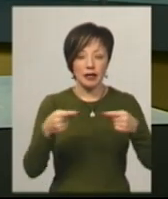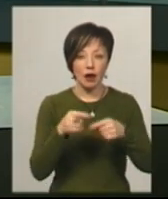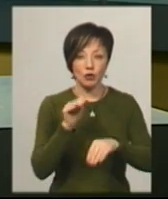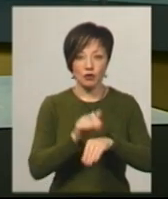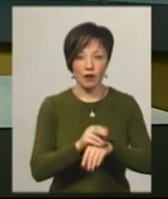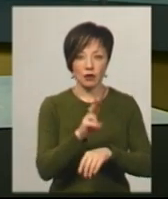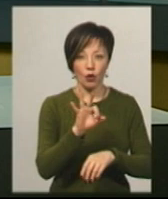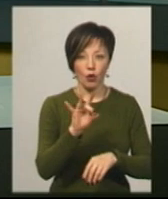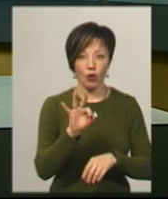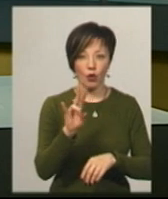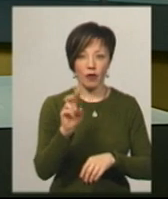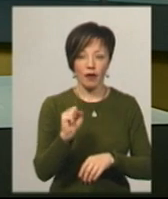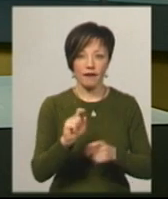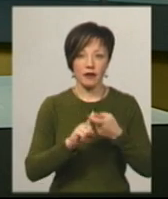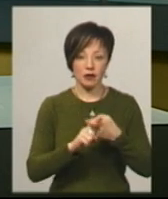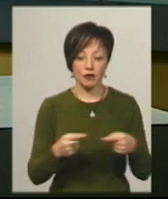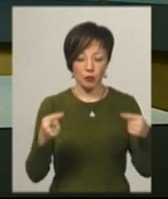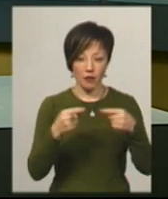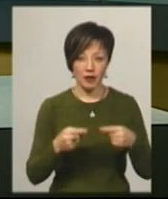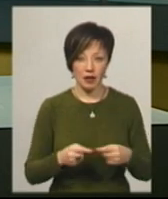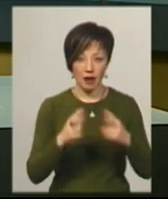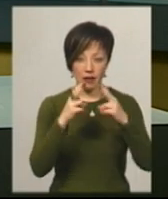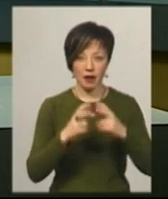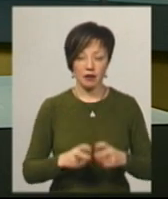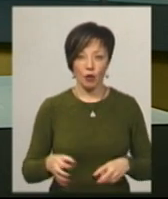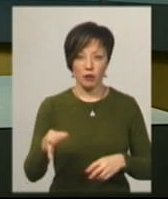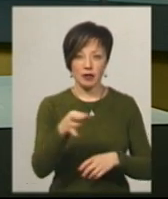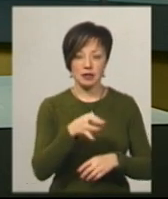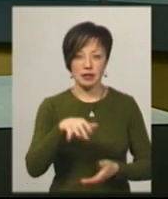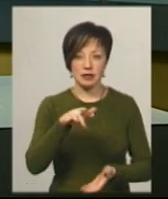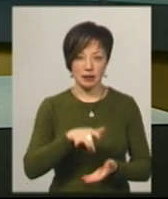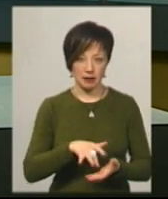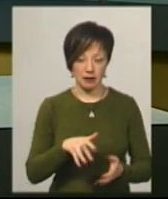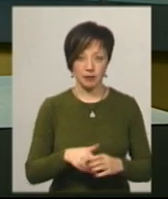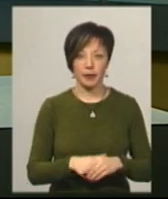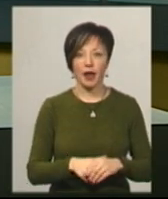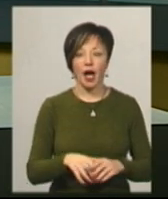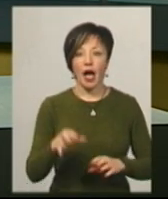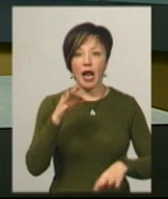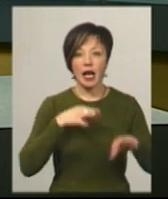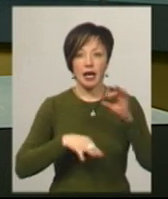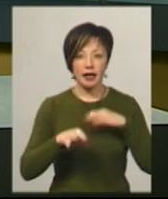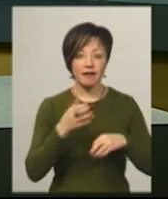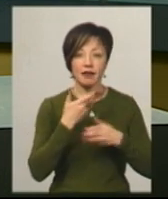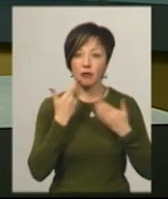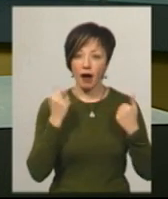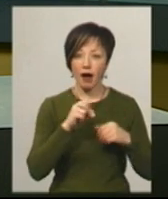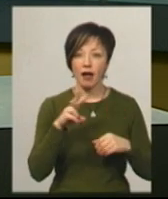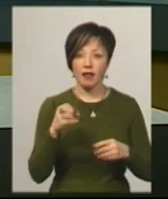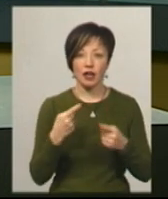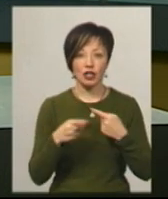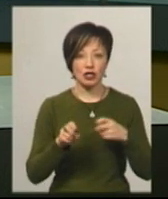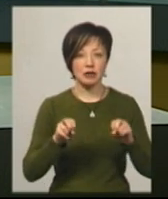коронавірус, додає Оксана Піддубна. Відповідні аналізи проводить обласний лабораторний центр. Ліків від коронавірусу немає, та є